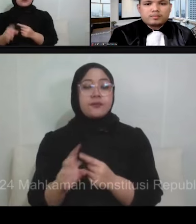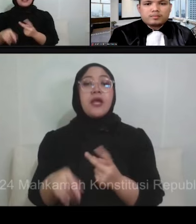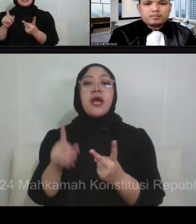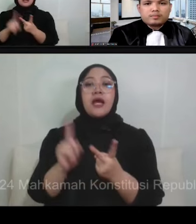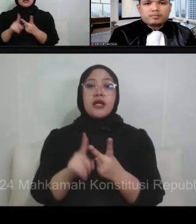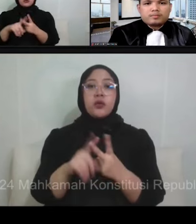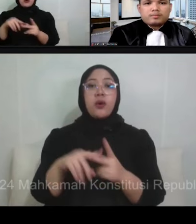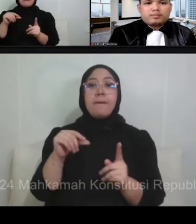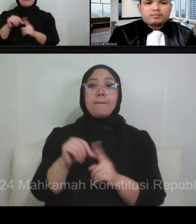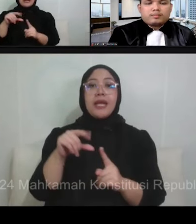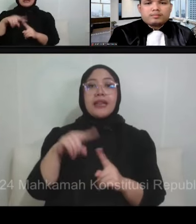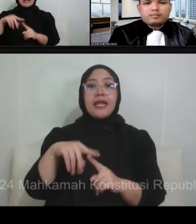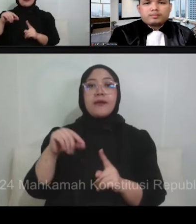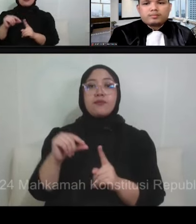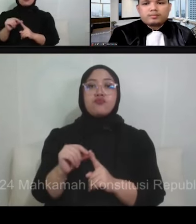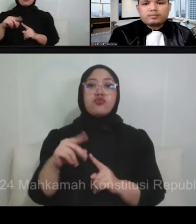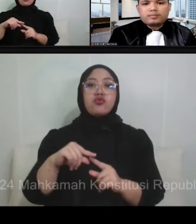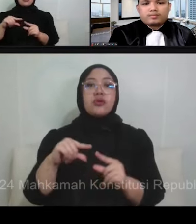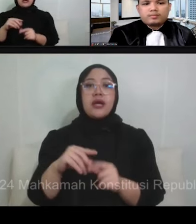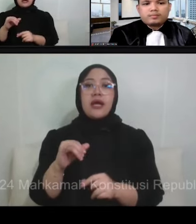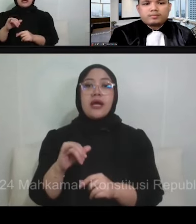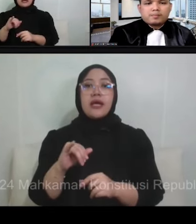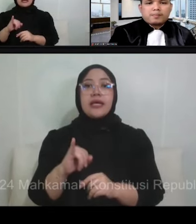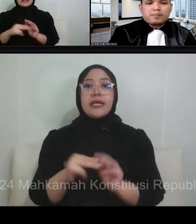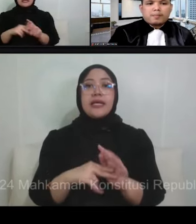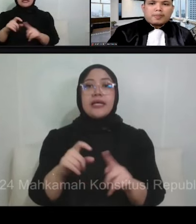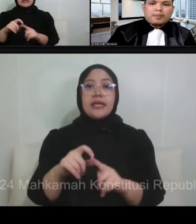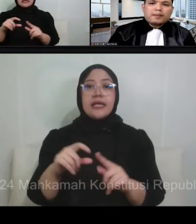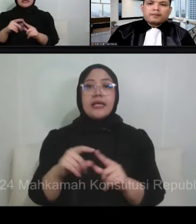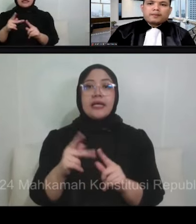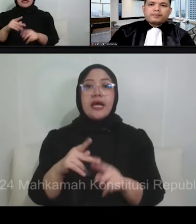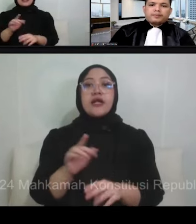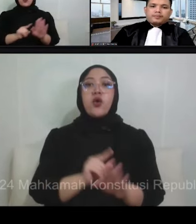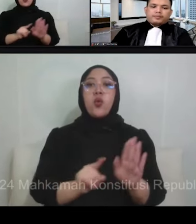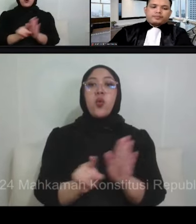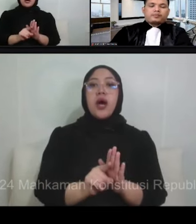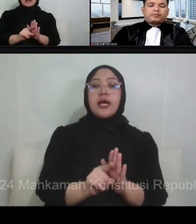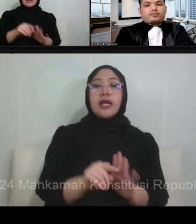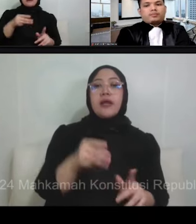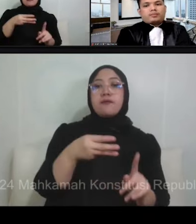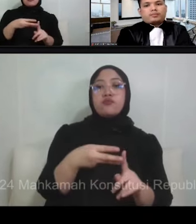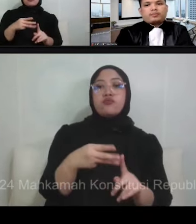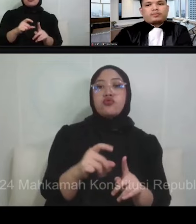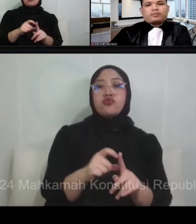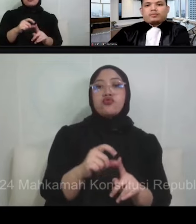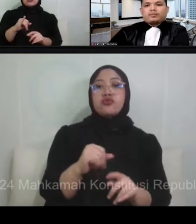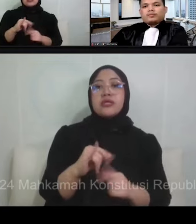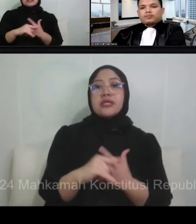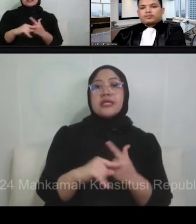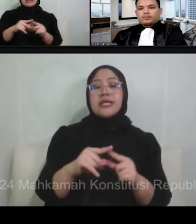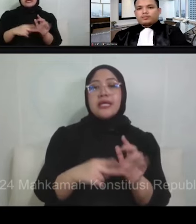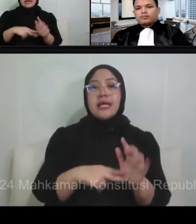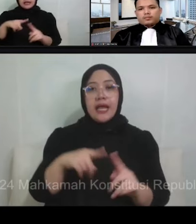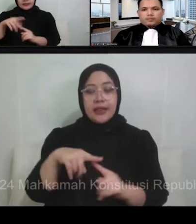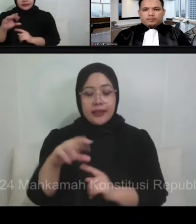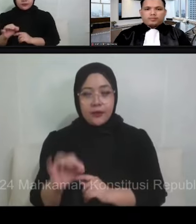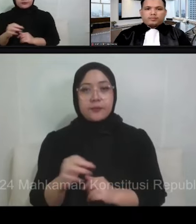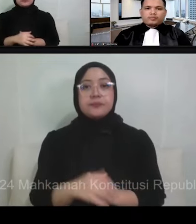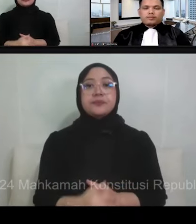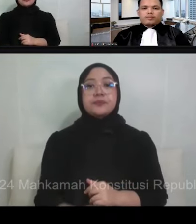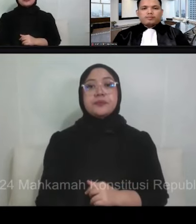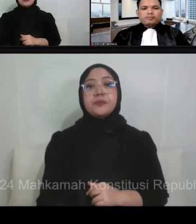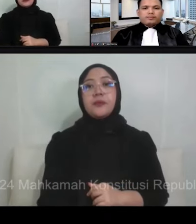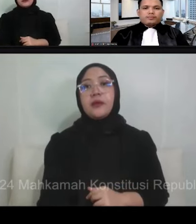Jaya dalam hal ini diwakili oleh nama butianto Pranoto identitas lengkapnya juga dianggap dibacakan